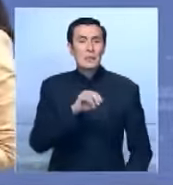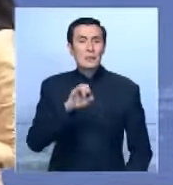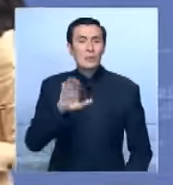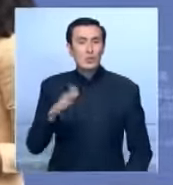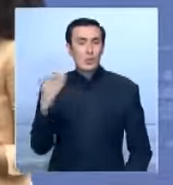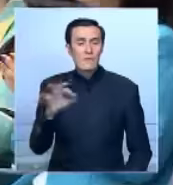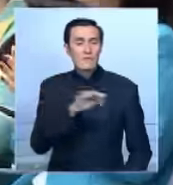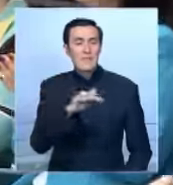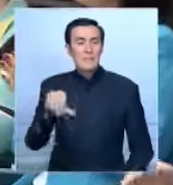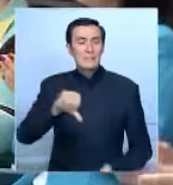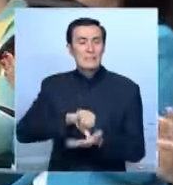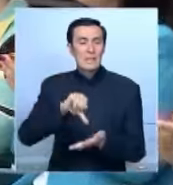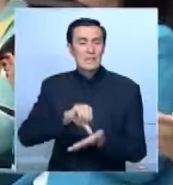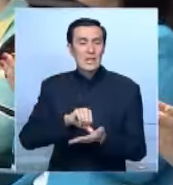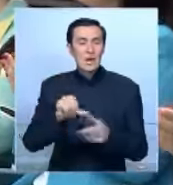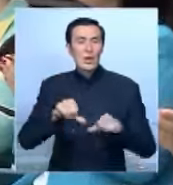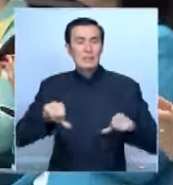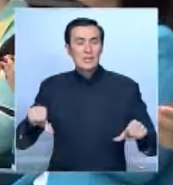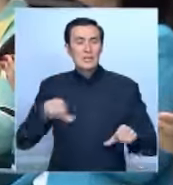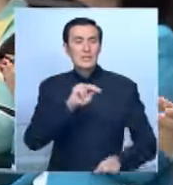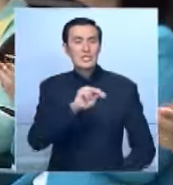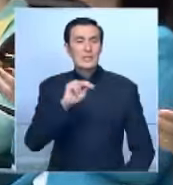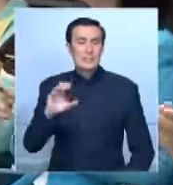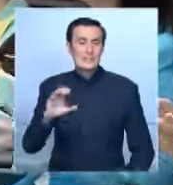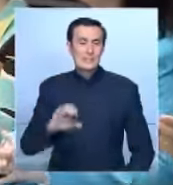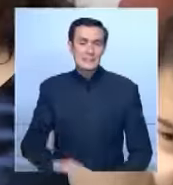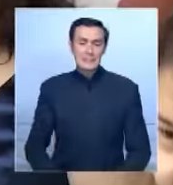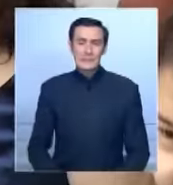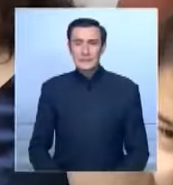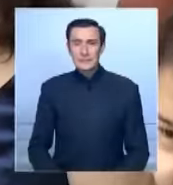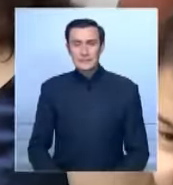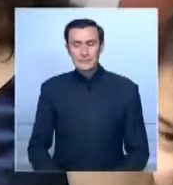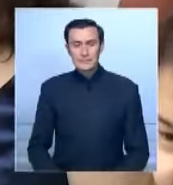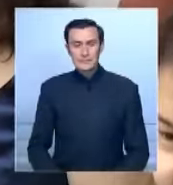Иманкулова, официального представителя комитета по ЧС.